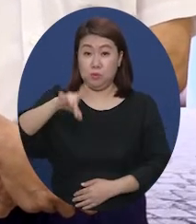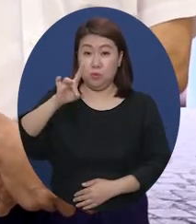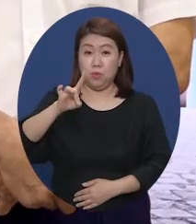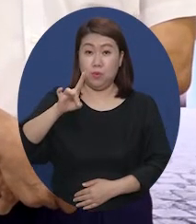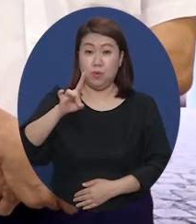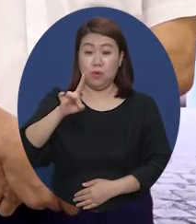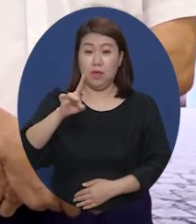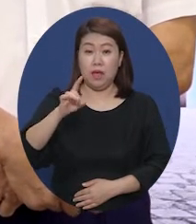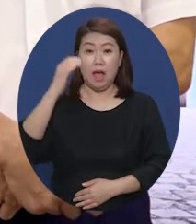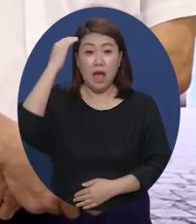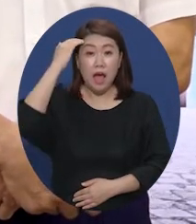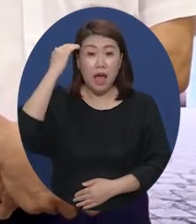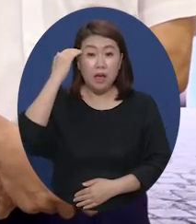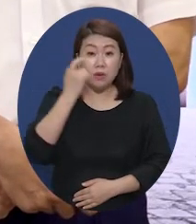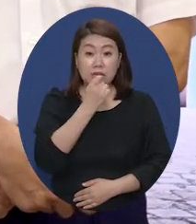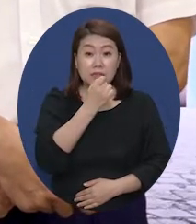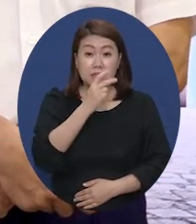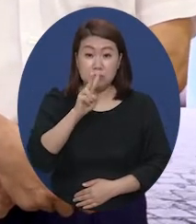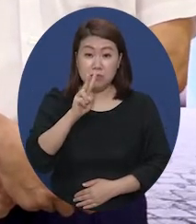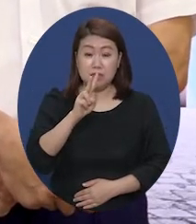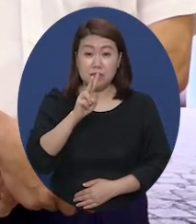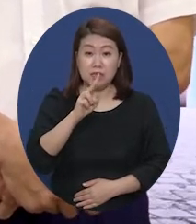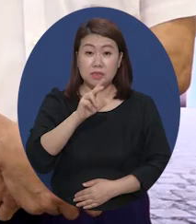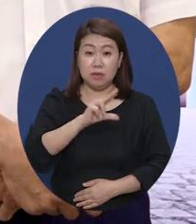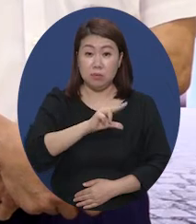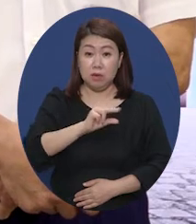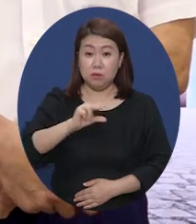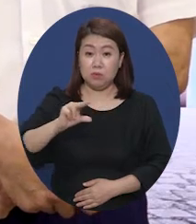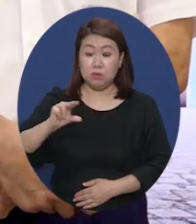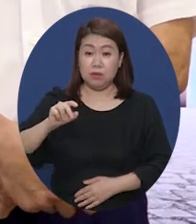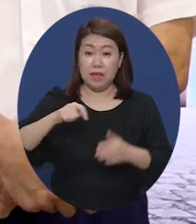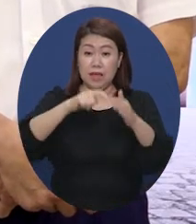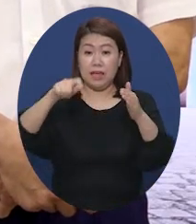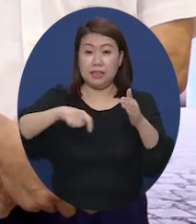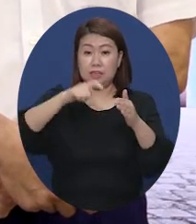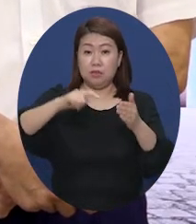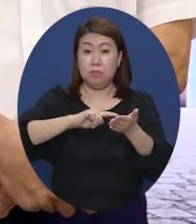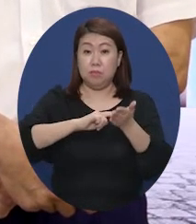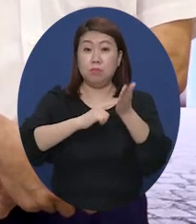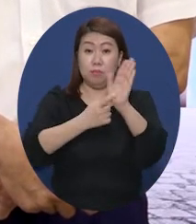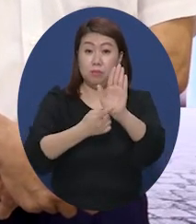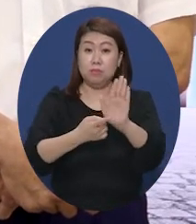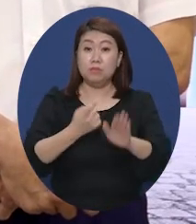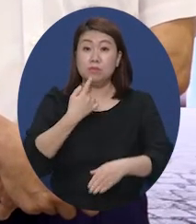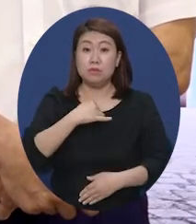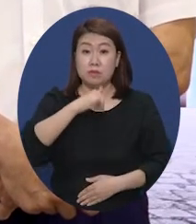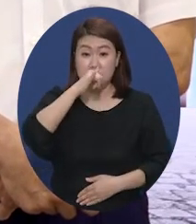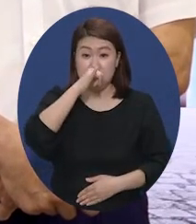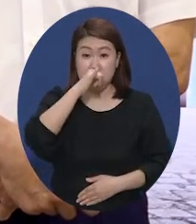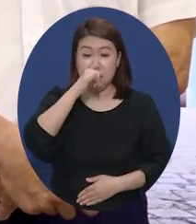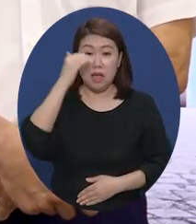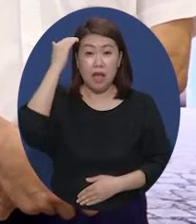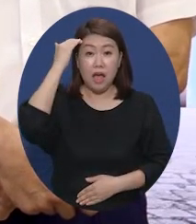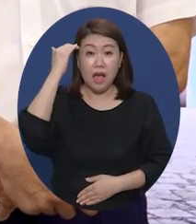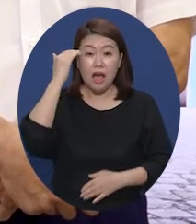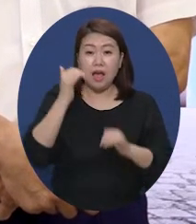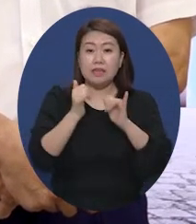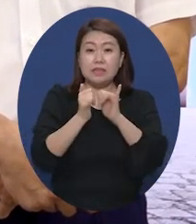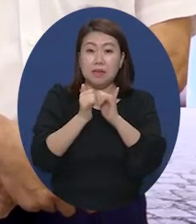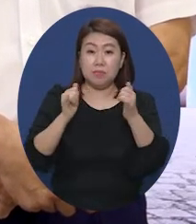모 방송국에서 아마존을 방문해서 다큐멘터리를 제작해서 국내에 방영해서 우리